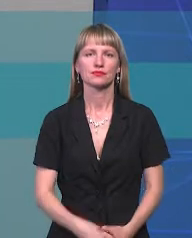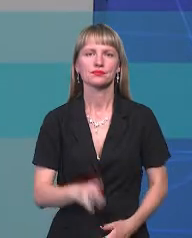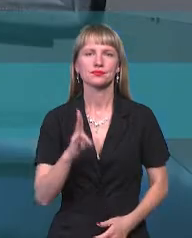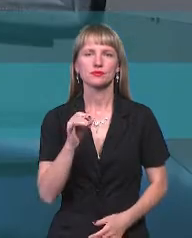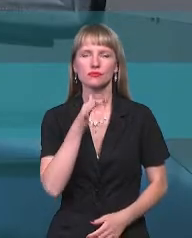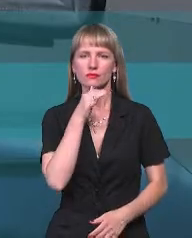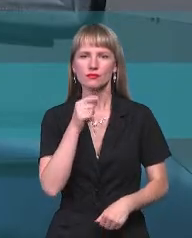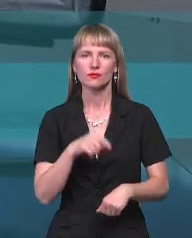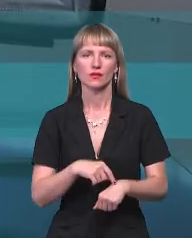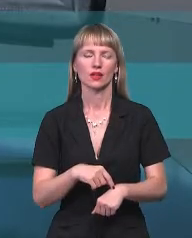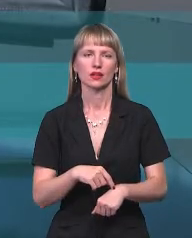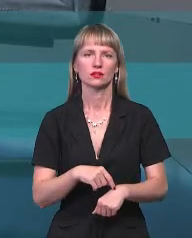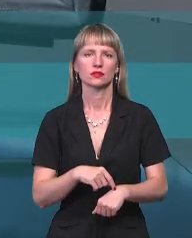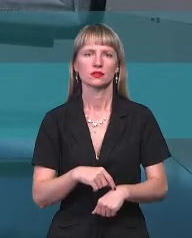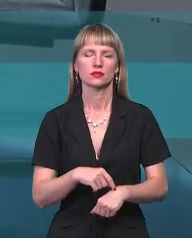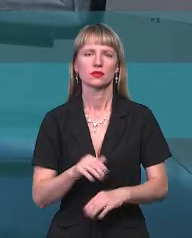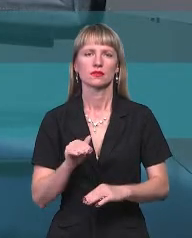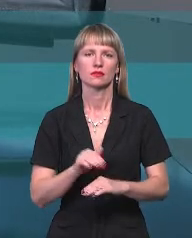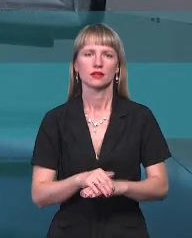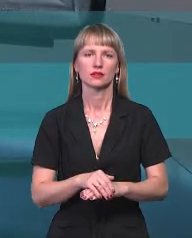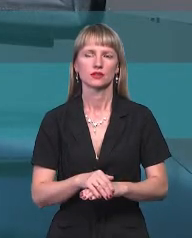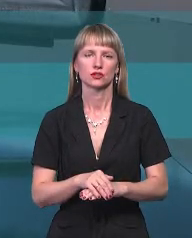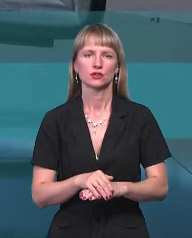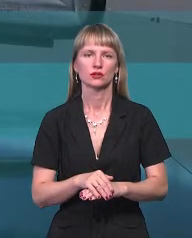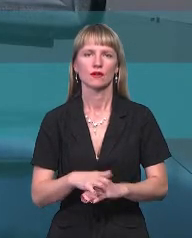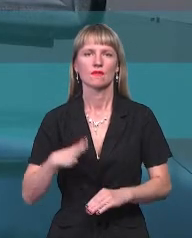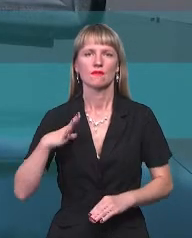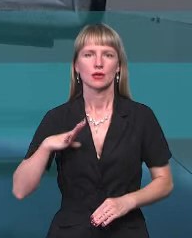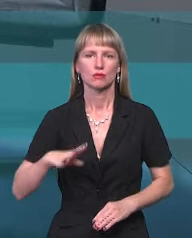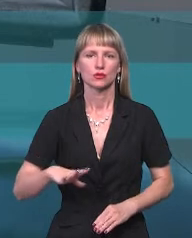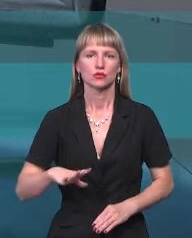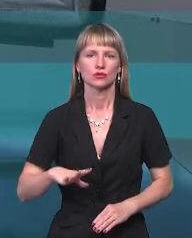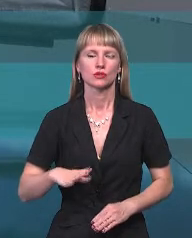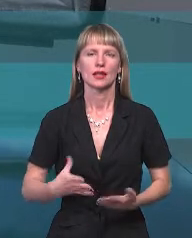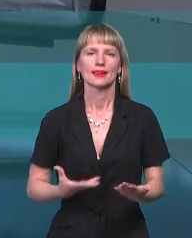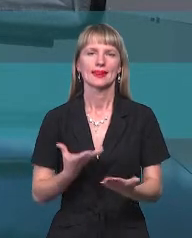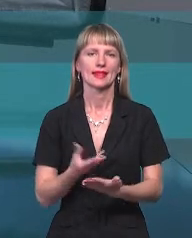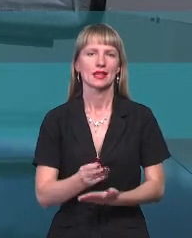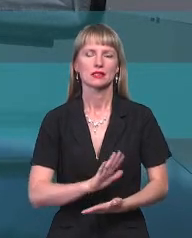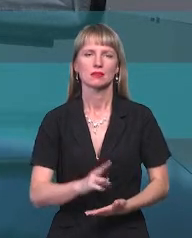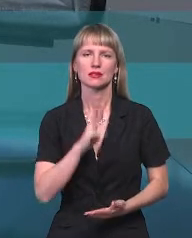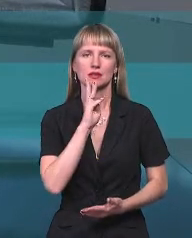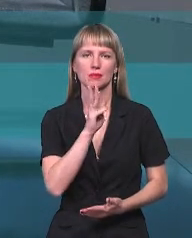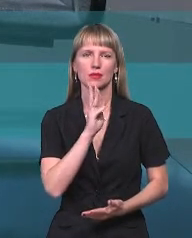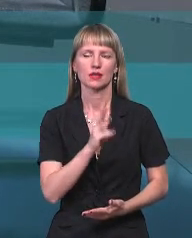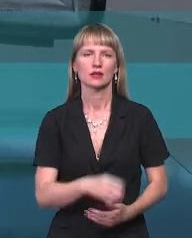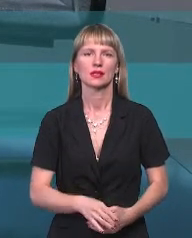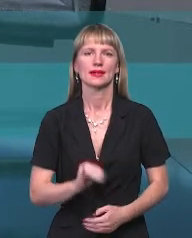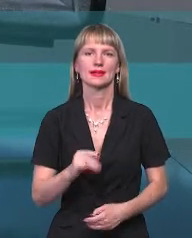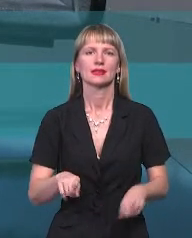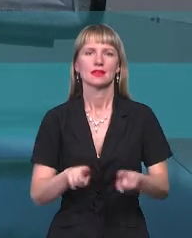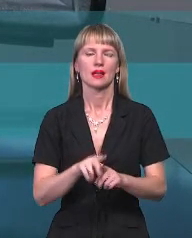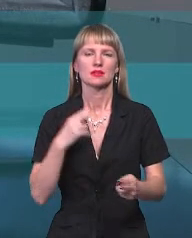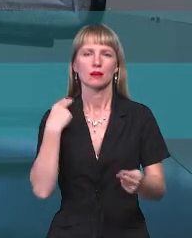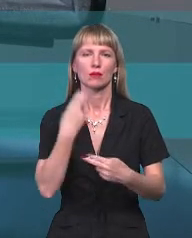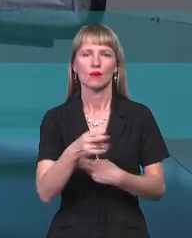час фактичного вимушеного несплати заробітної плати. І така